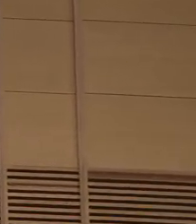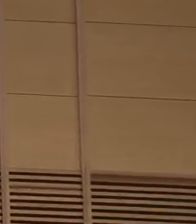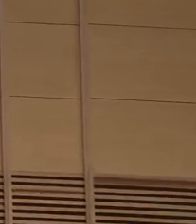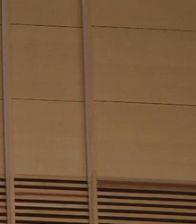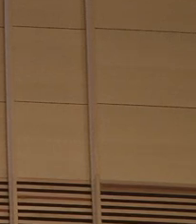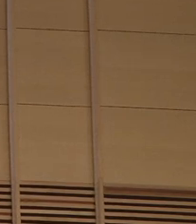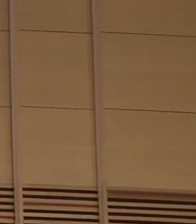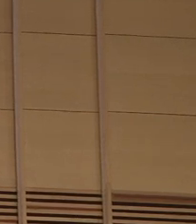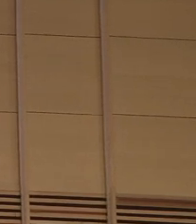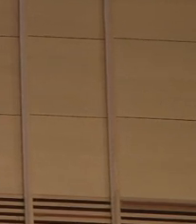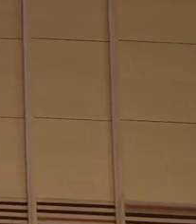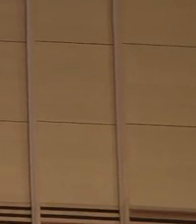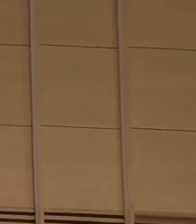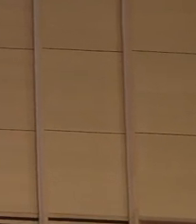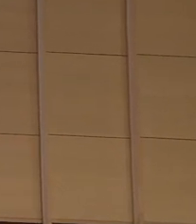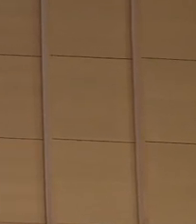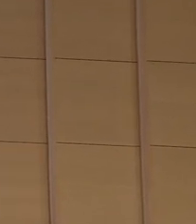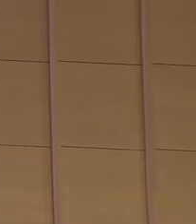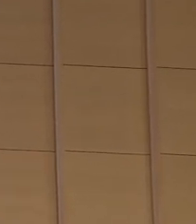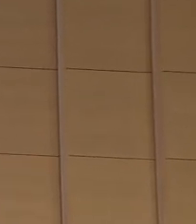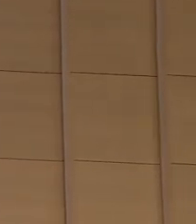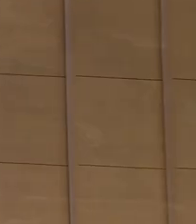hoo woo